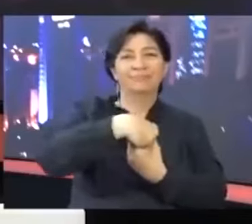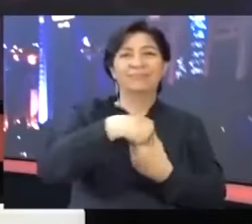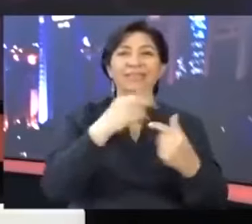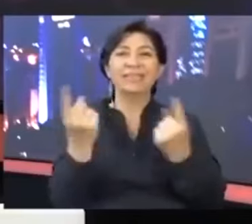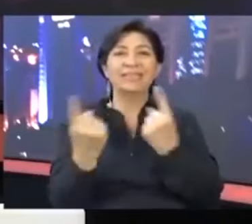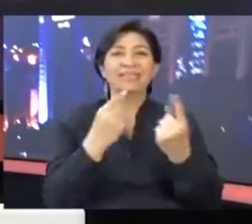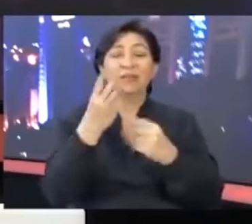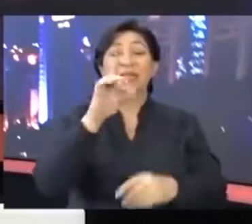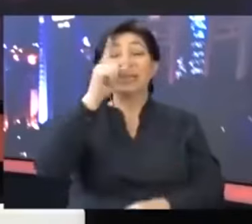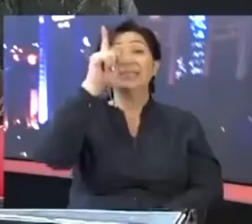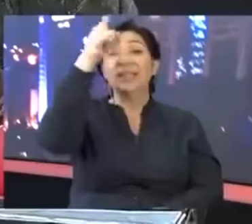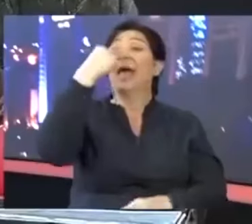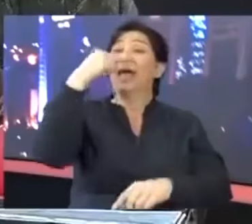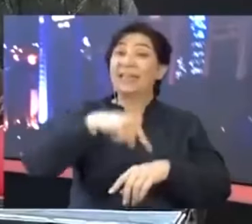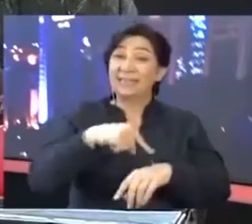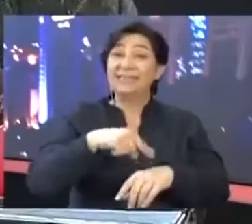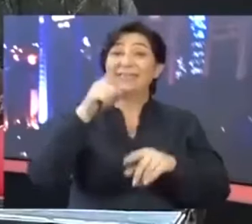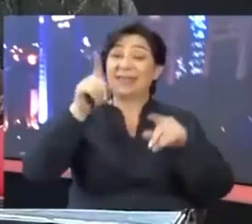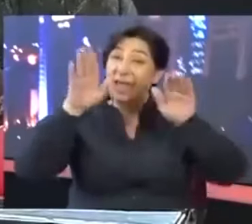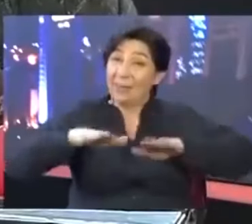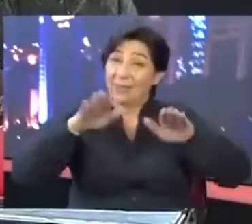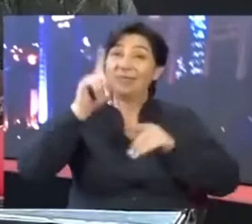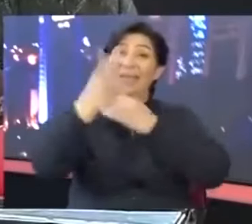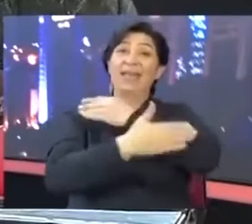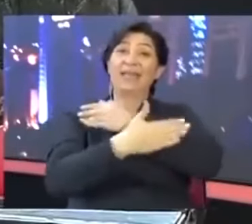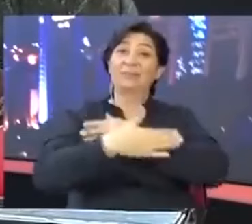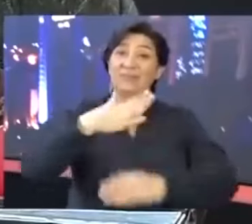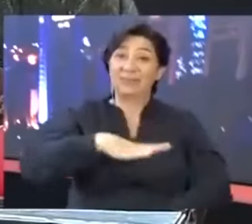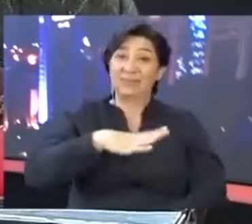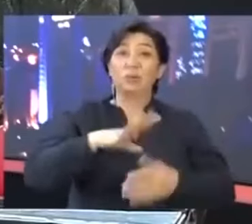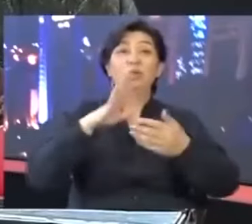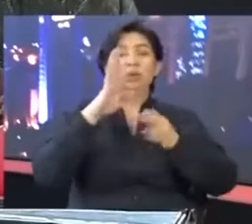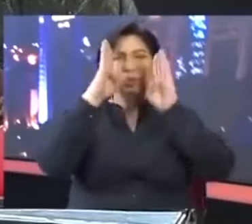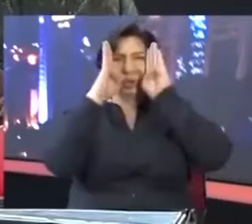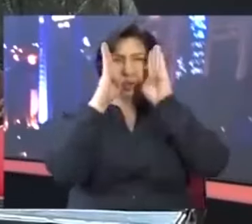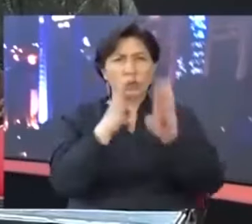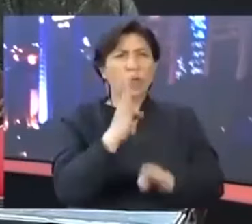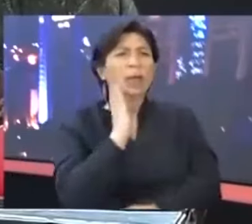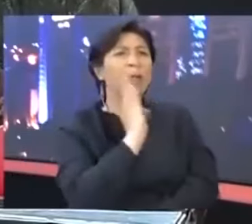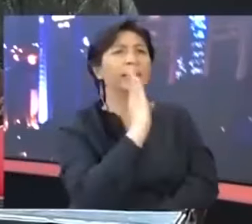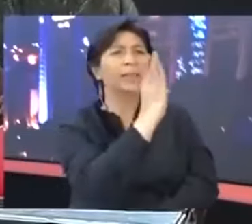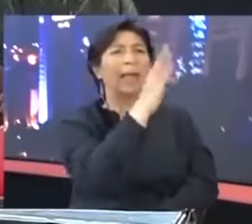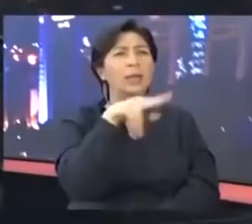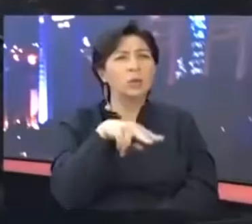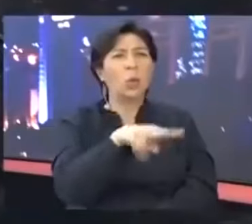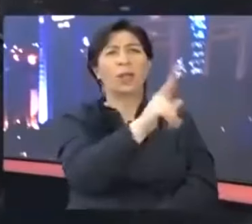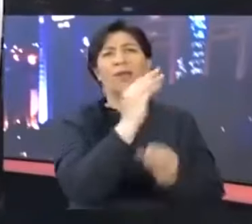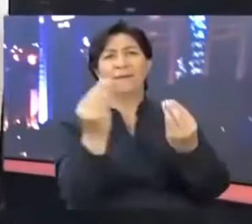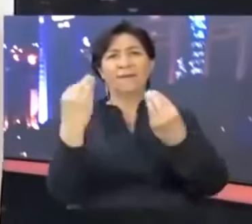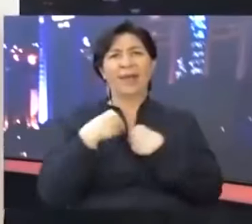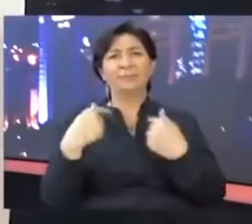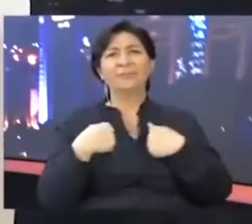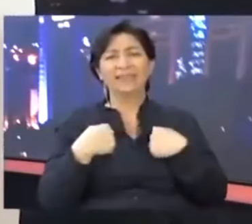veriyor Yalnız sana ibadet ederiz ve yalnız senden yardım dileriz dos Doğru giden yola ilet